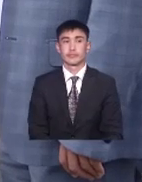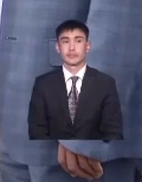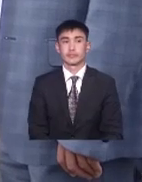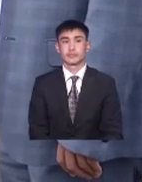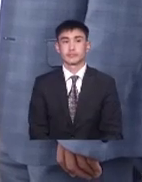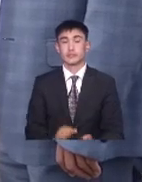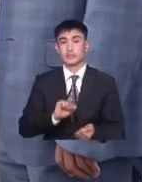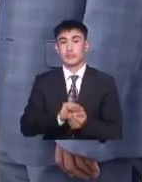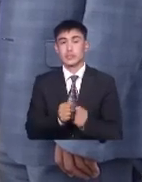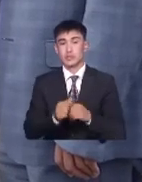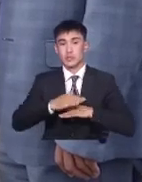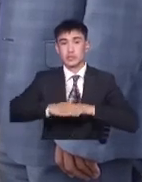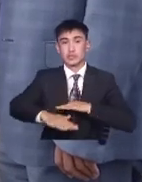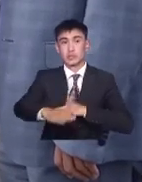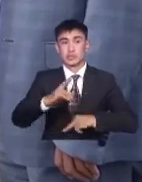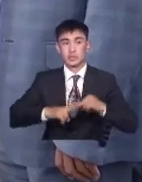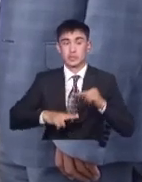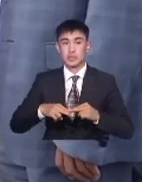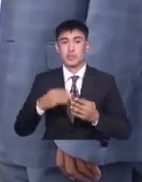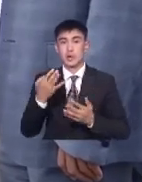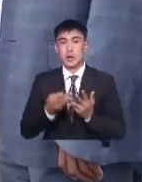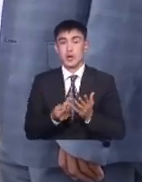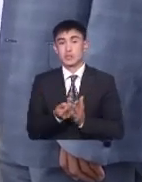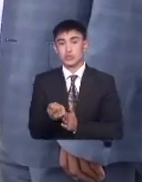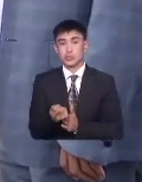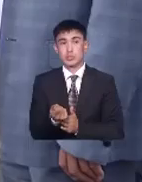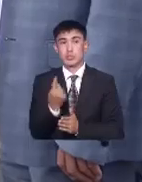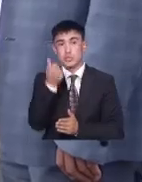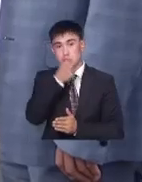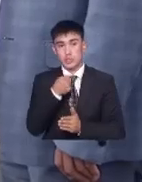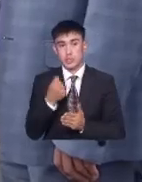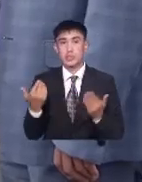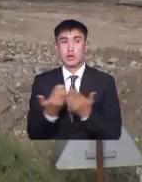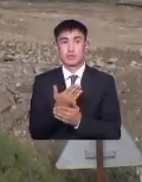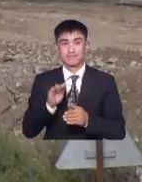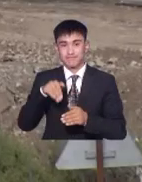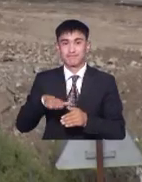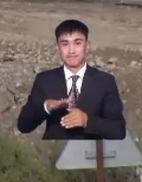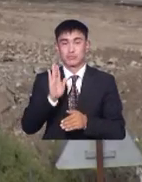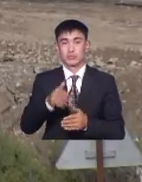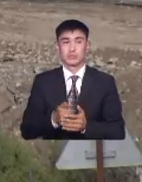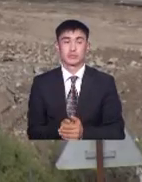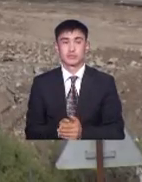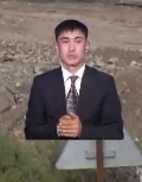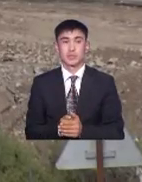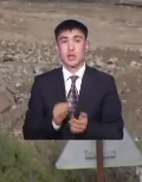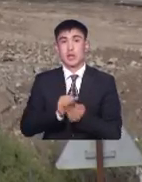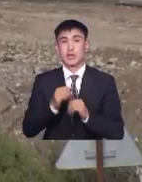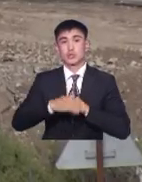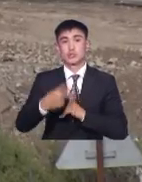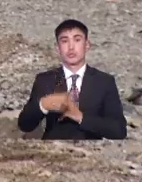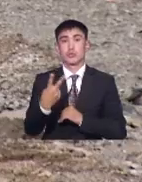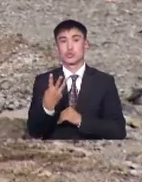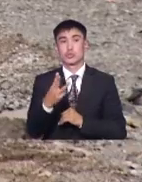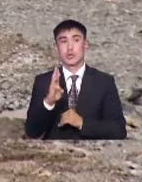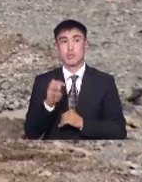Асфальтты салып, мына орташа ақшаны қаражатты жұмсап алып, бір жылдан кейін мынаның бәрі калия болады. Алтын емел асуындағы тасжолдың 23